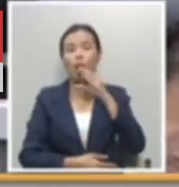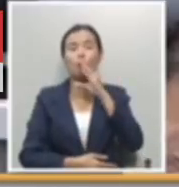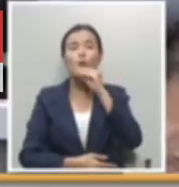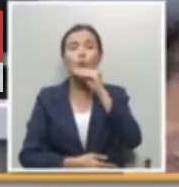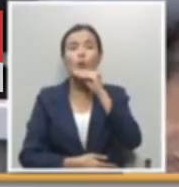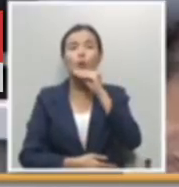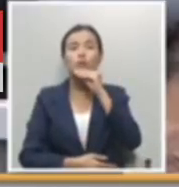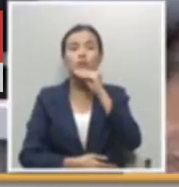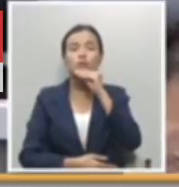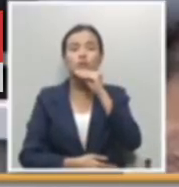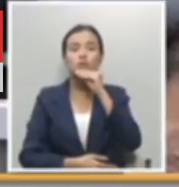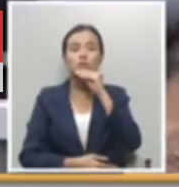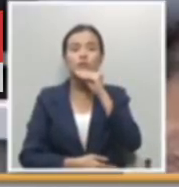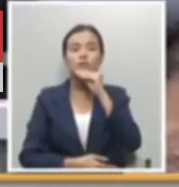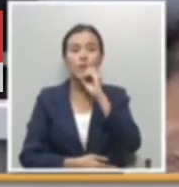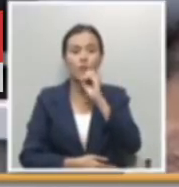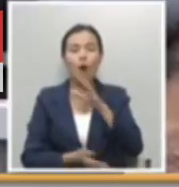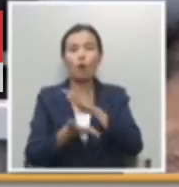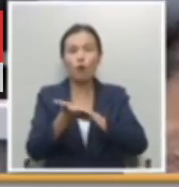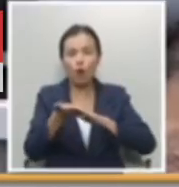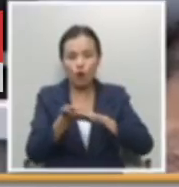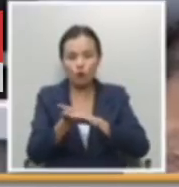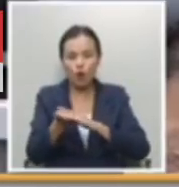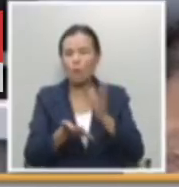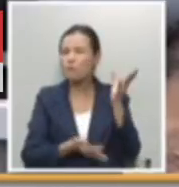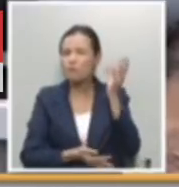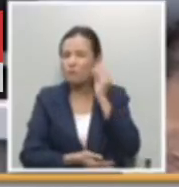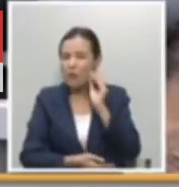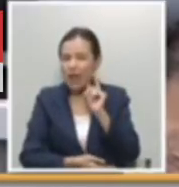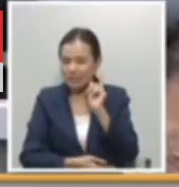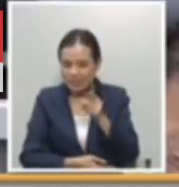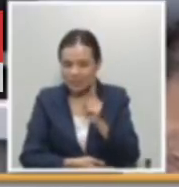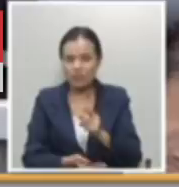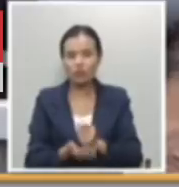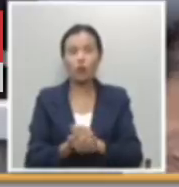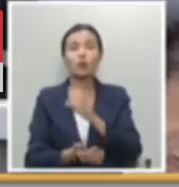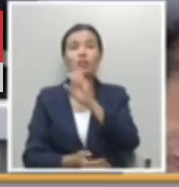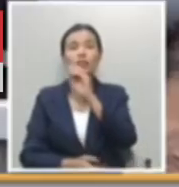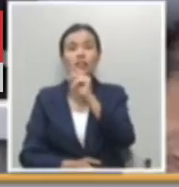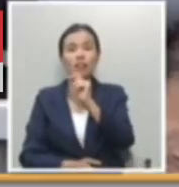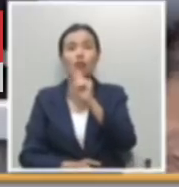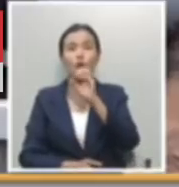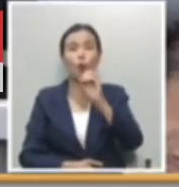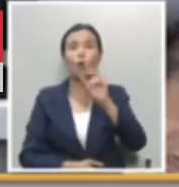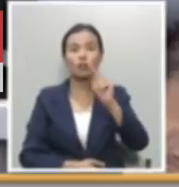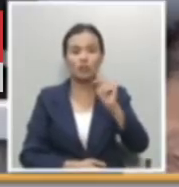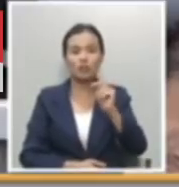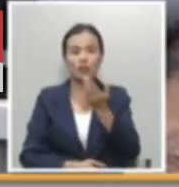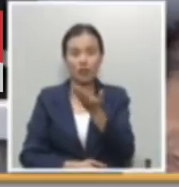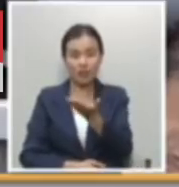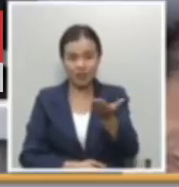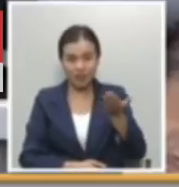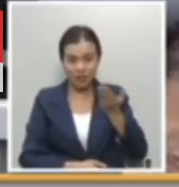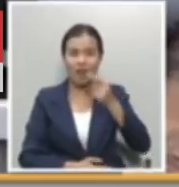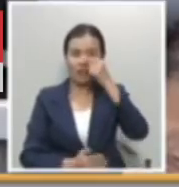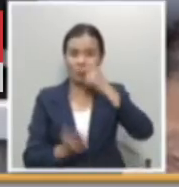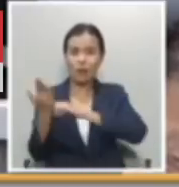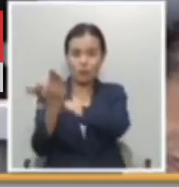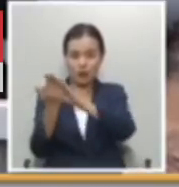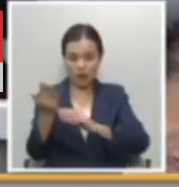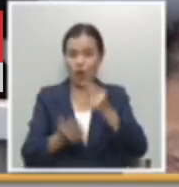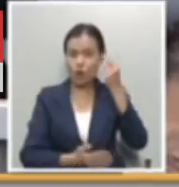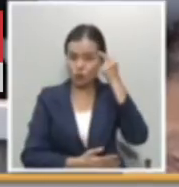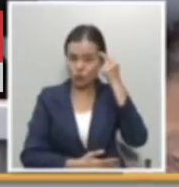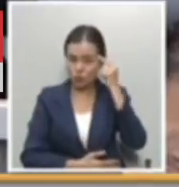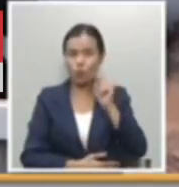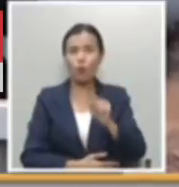ประธานให้ผมบอกว่าขอโทษผมไม่ได้ยินจริงๆตอนที่อยู่ TOT วันนี้พี่น้องประชาชนคอยทั้งคนไทยทั้งประเทศจะได้ทราบนะครับสรัญวุ